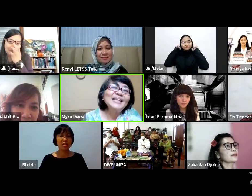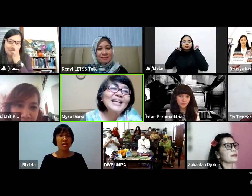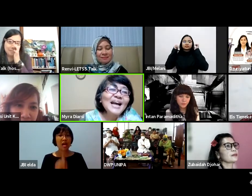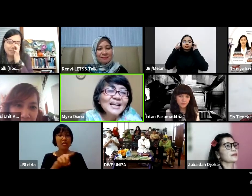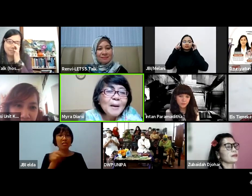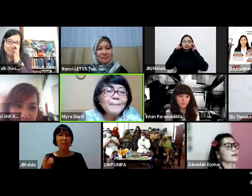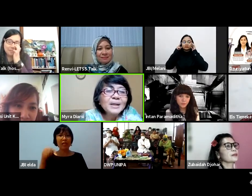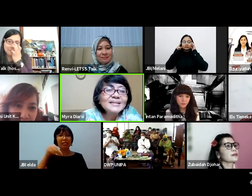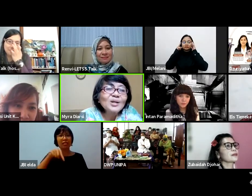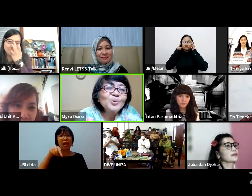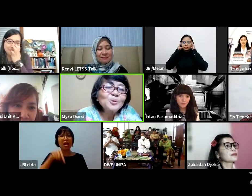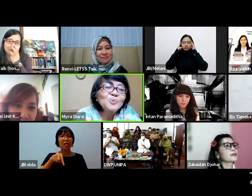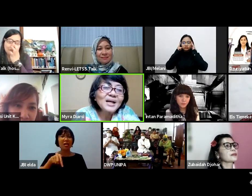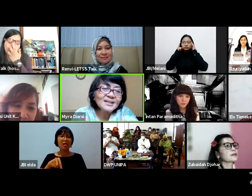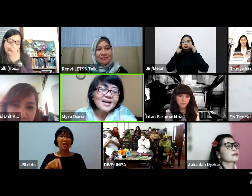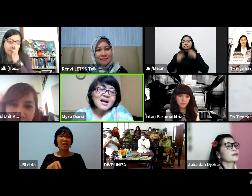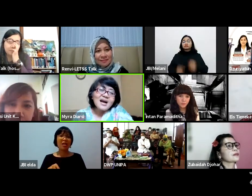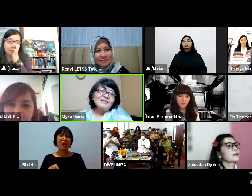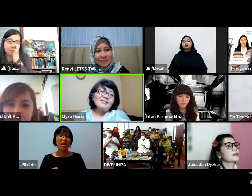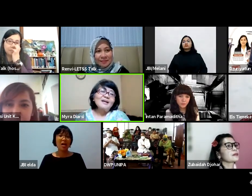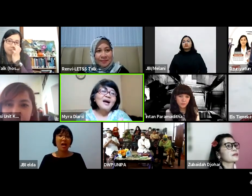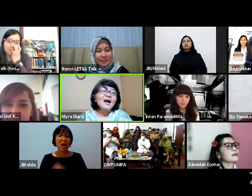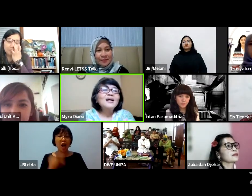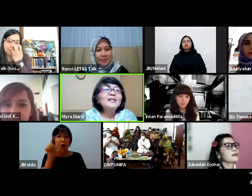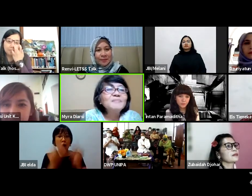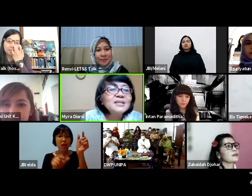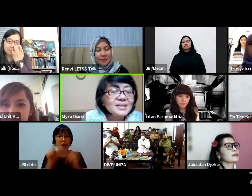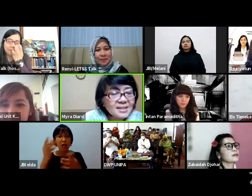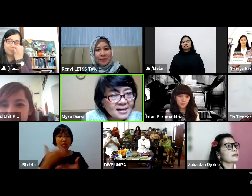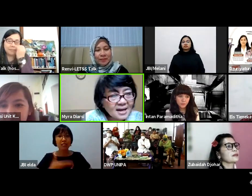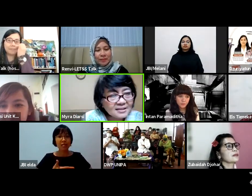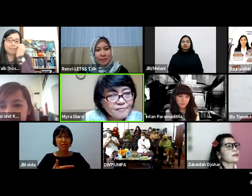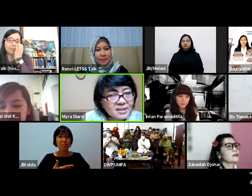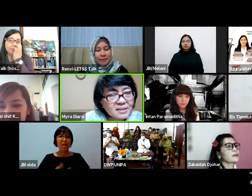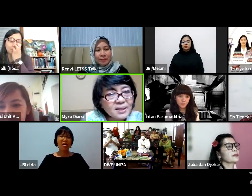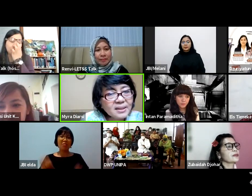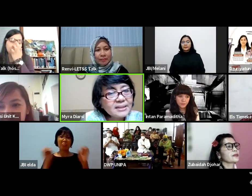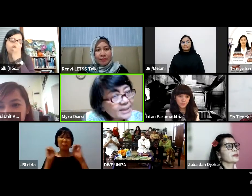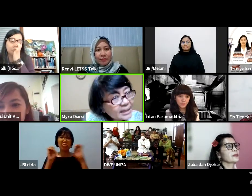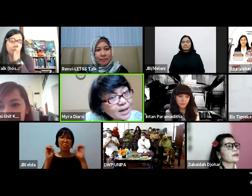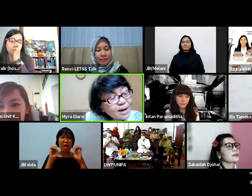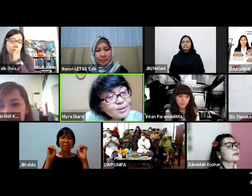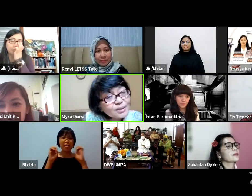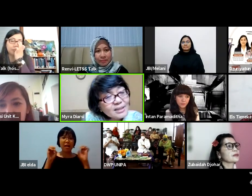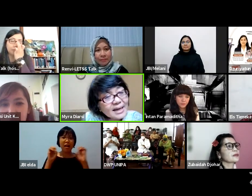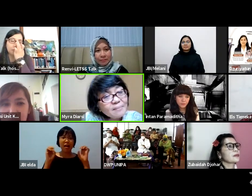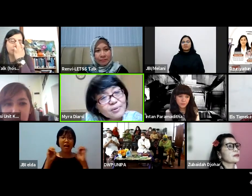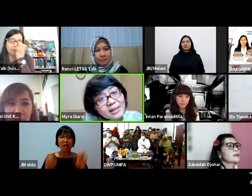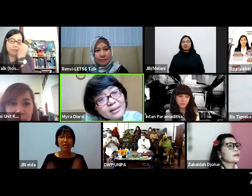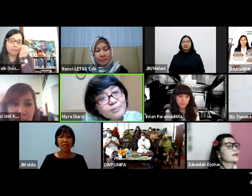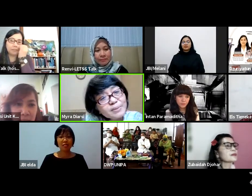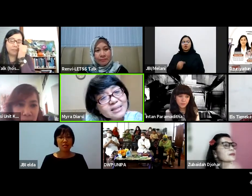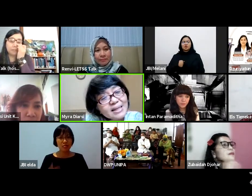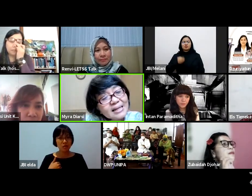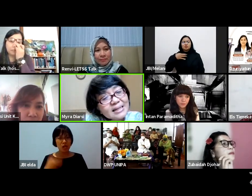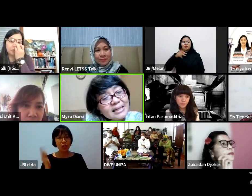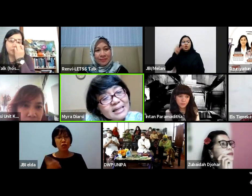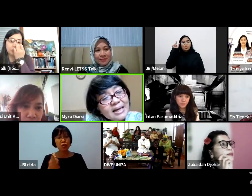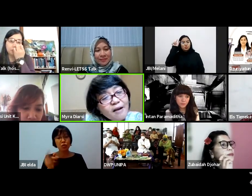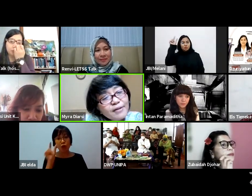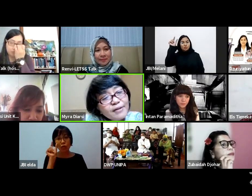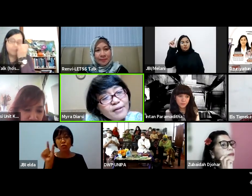masih sampai sekarang ku nantikan persekutuan antara akademisi dan aktivisme. Dan saya udah usul ya, mungkin itu